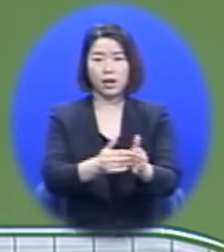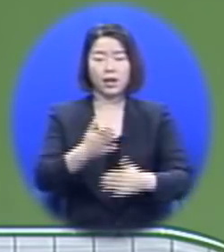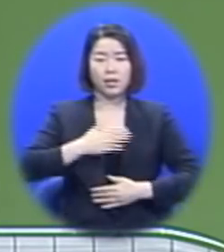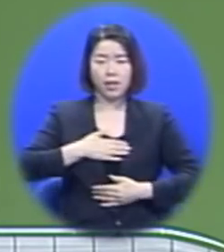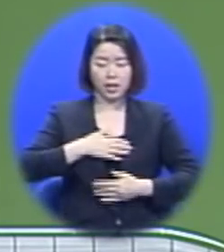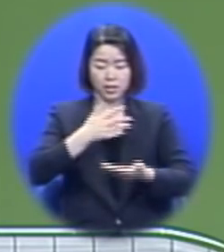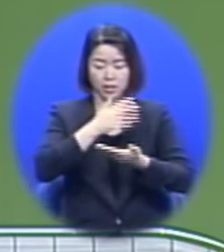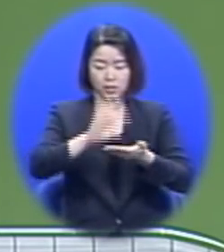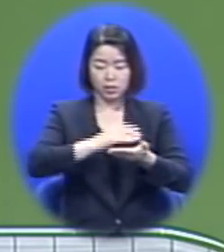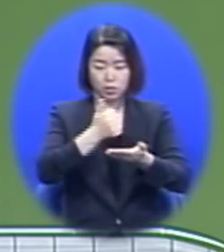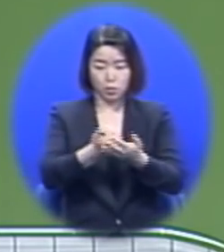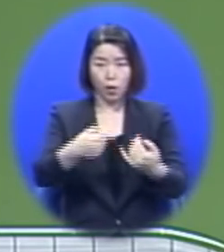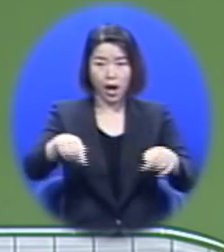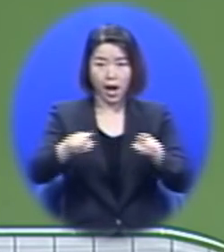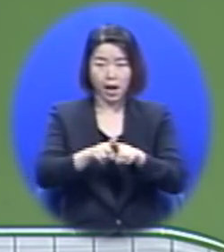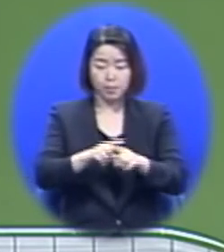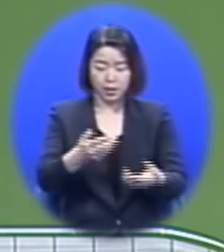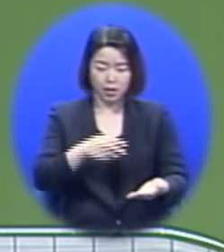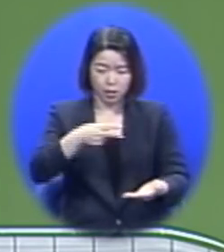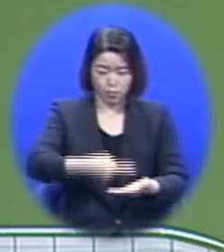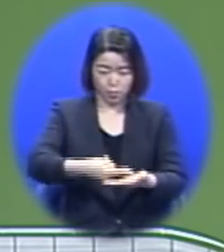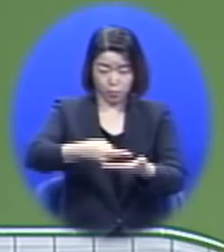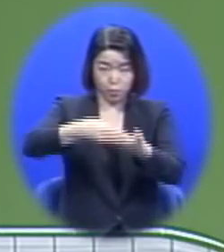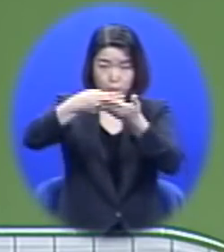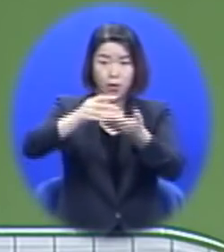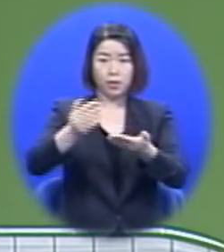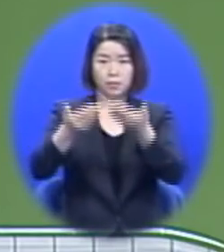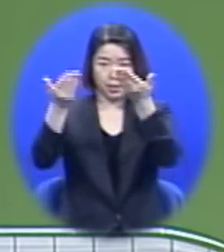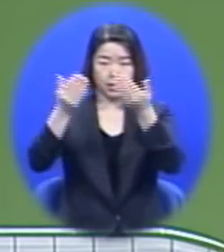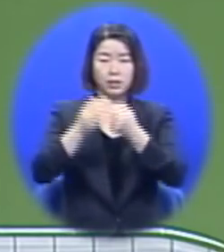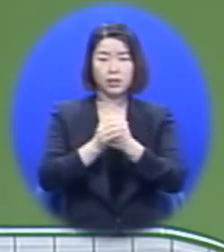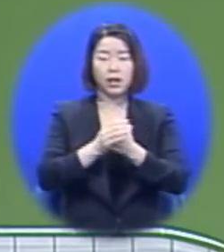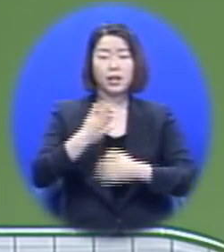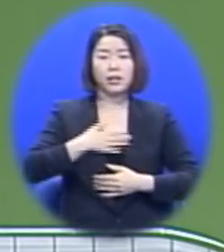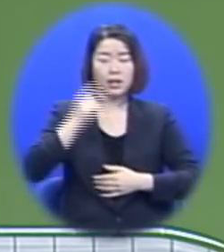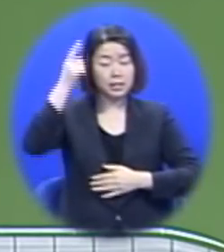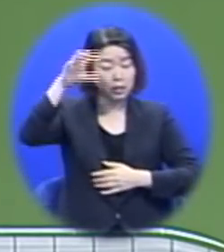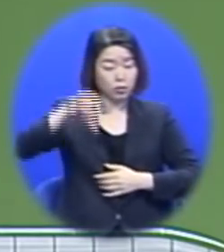함께 들림받았다. 나는 천국에서 그리스도와 함께 앉았다.